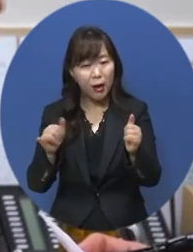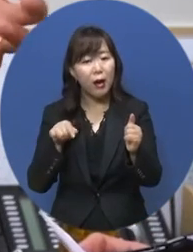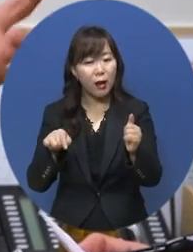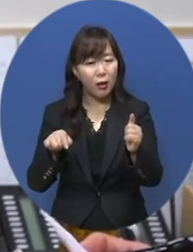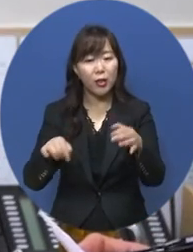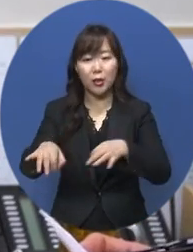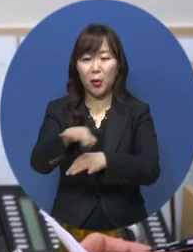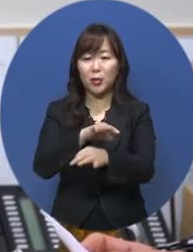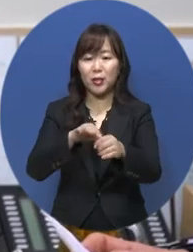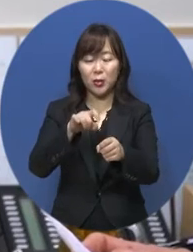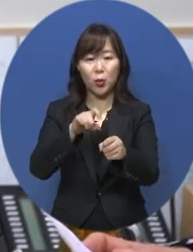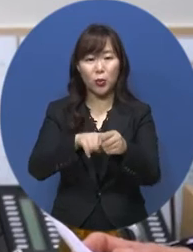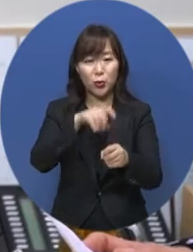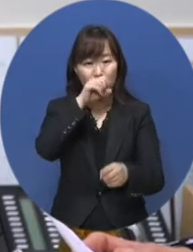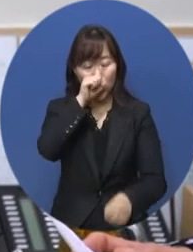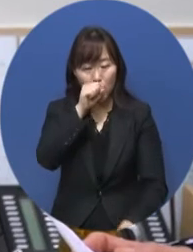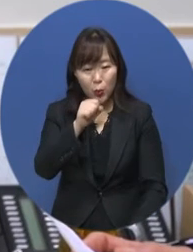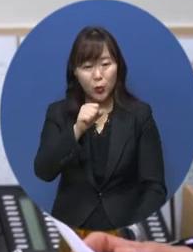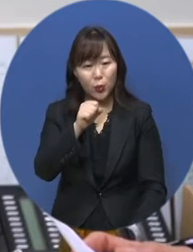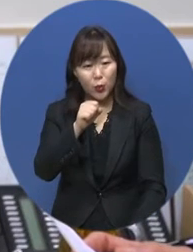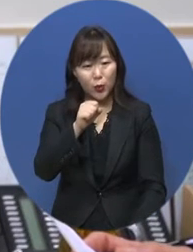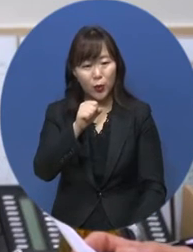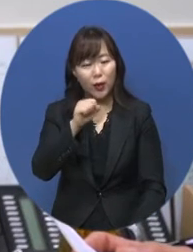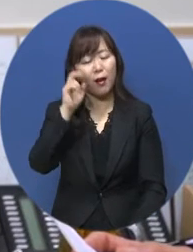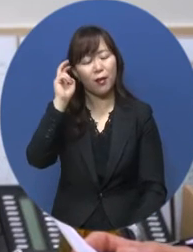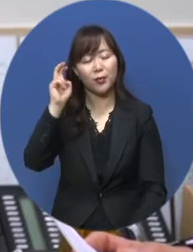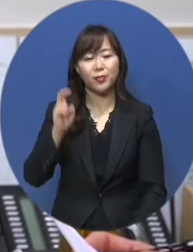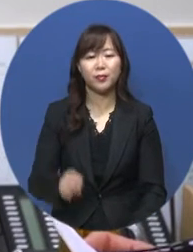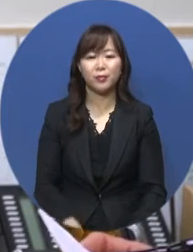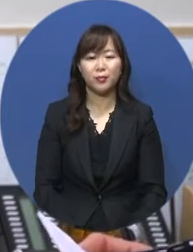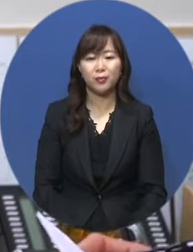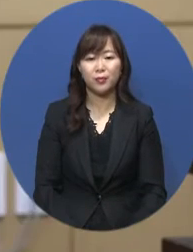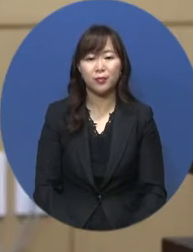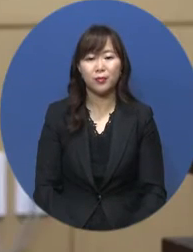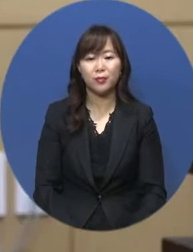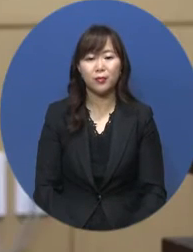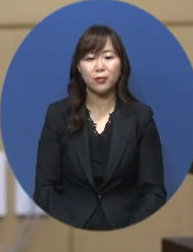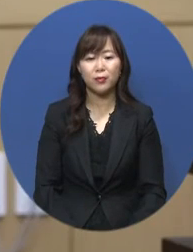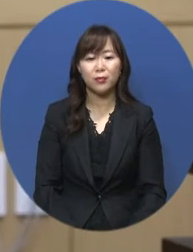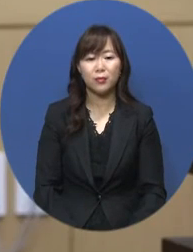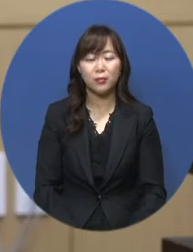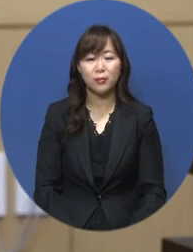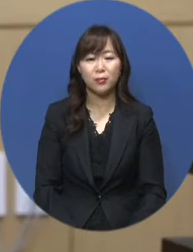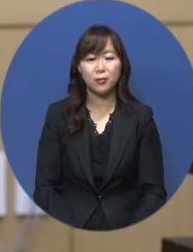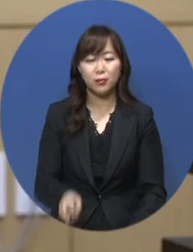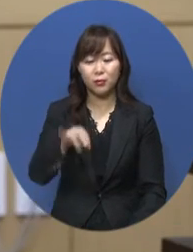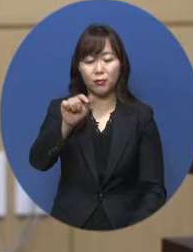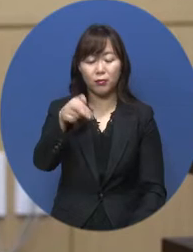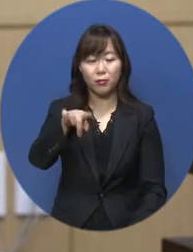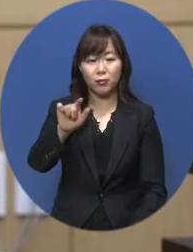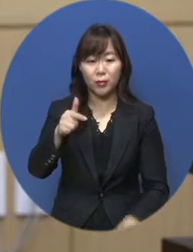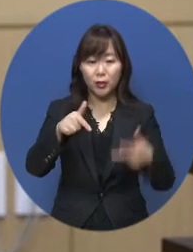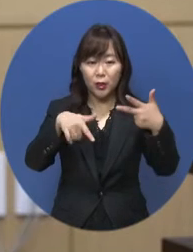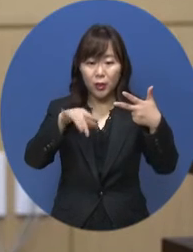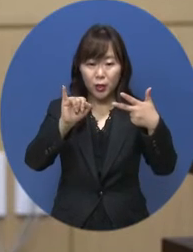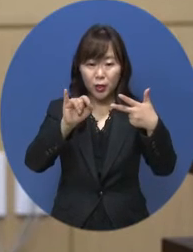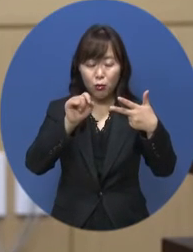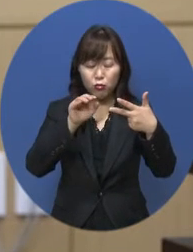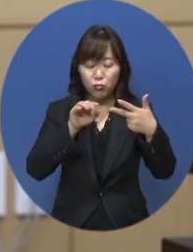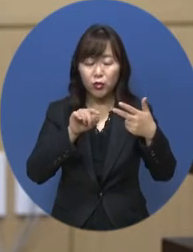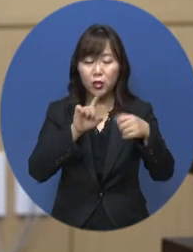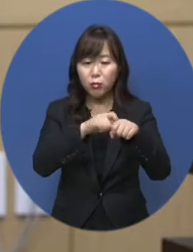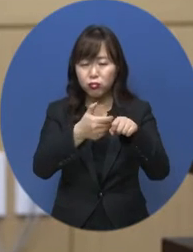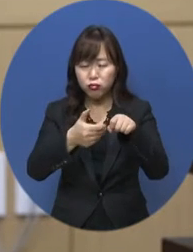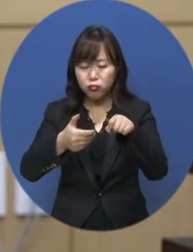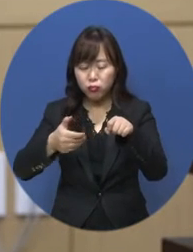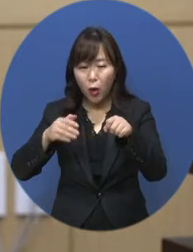이렇게 경제적으로 좋은 신호가 되지 않을까 하는 생각입니다. 아, 네. 그 민선 7기 이제 후반기 그 정읍시에서